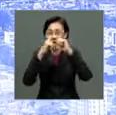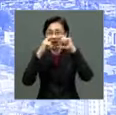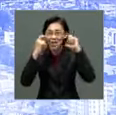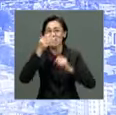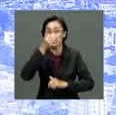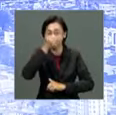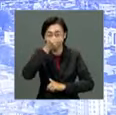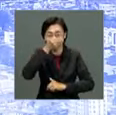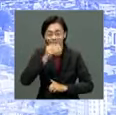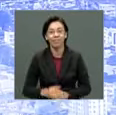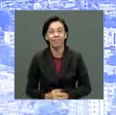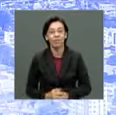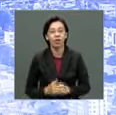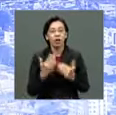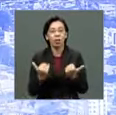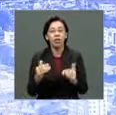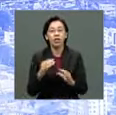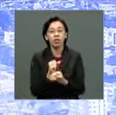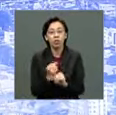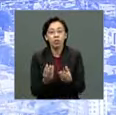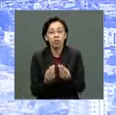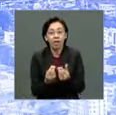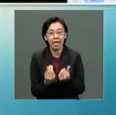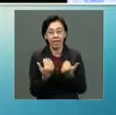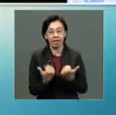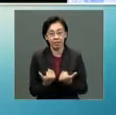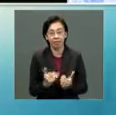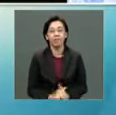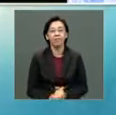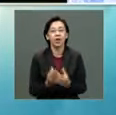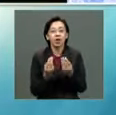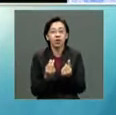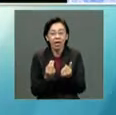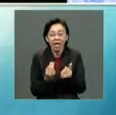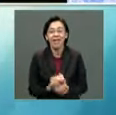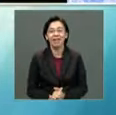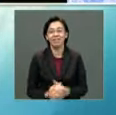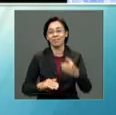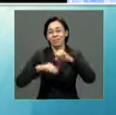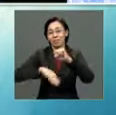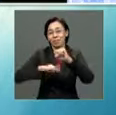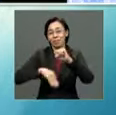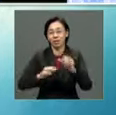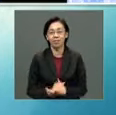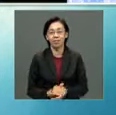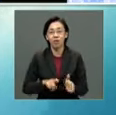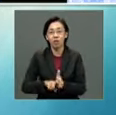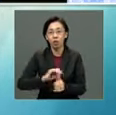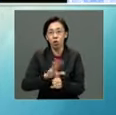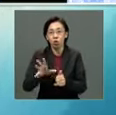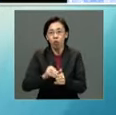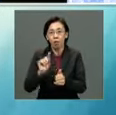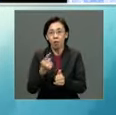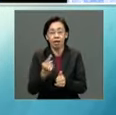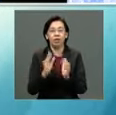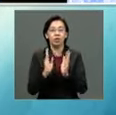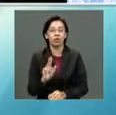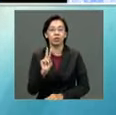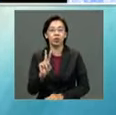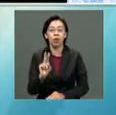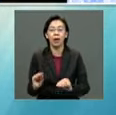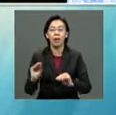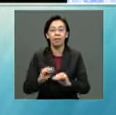นี้ตัวเลขที่เกิดขึ้นวันนี้ยังเป็นตัวเลขหลักเดียวอยู่ครับผู้ป่วยใหม่พบ2รายเพิ่มขึ้